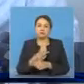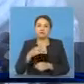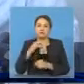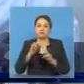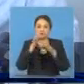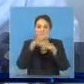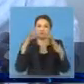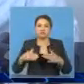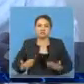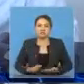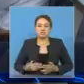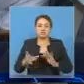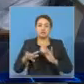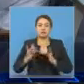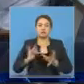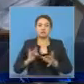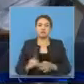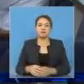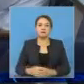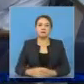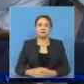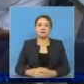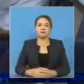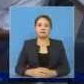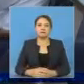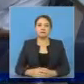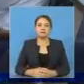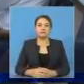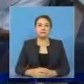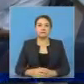информировать жителей посредством соцсетей. Николай Сырбов, Самат Каликенов, телеканал Актобе.